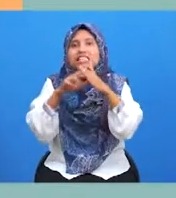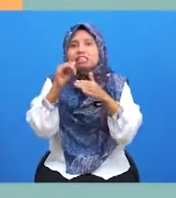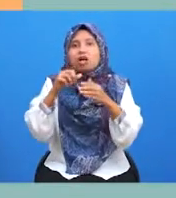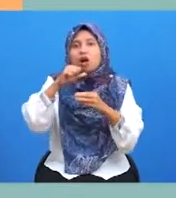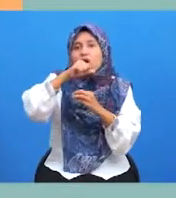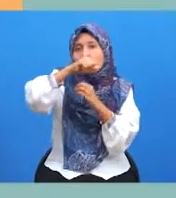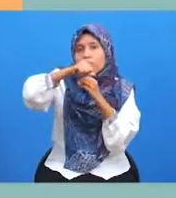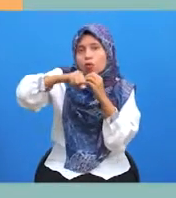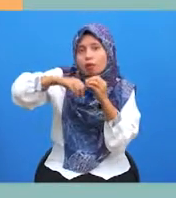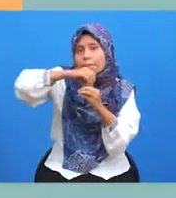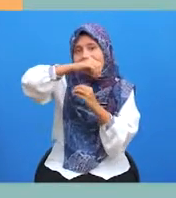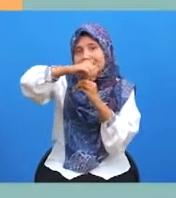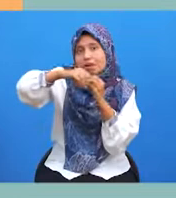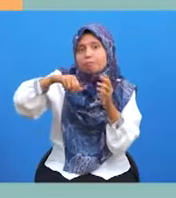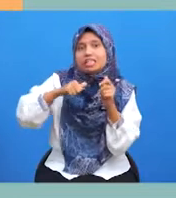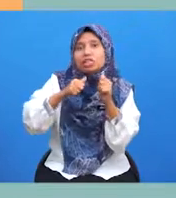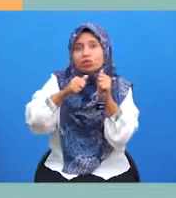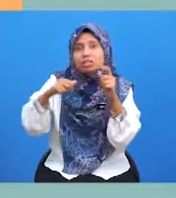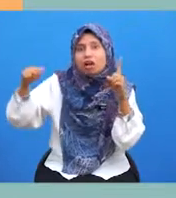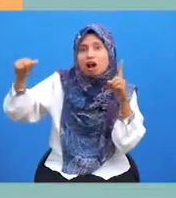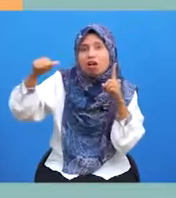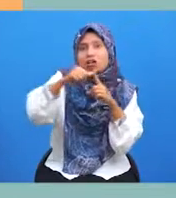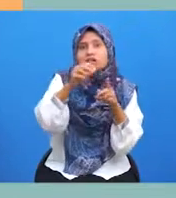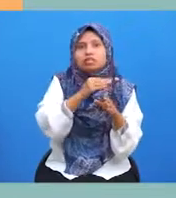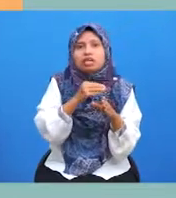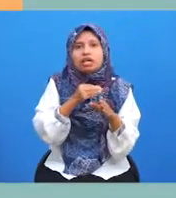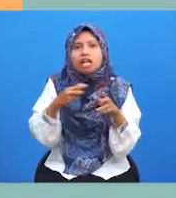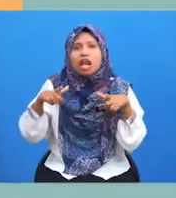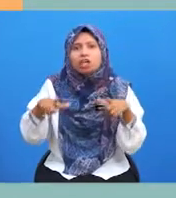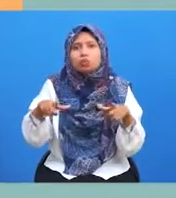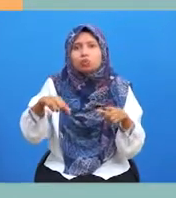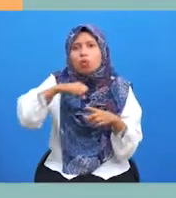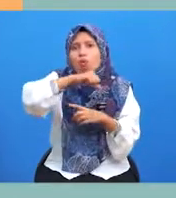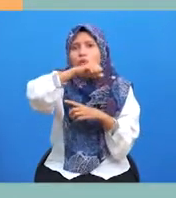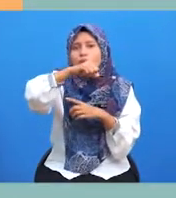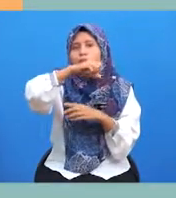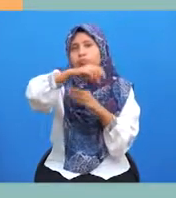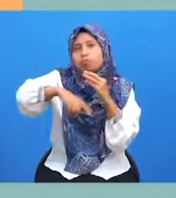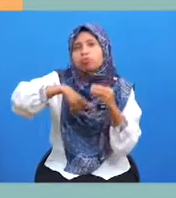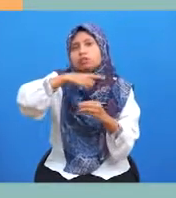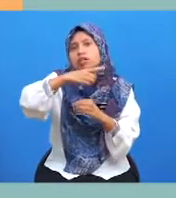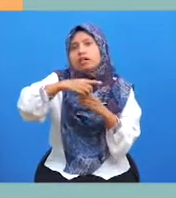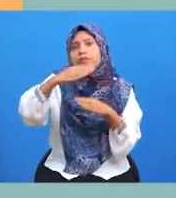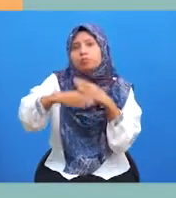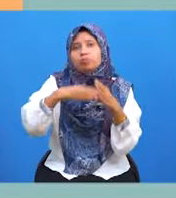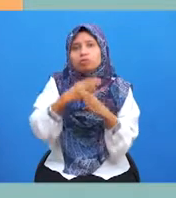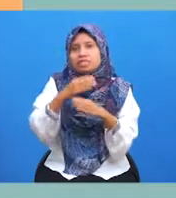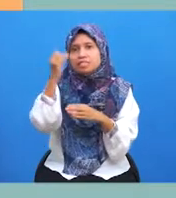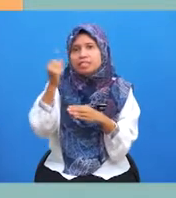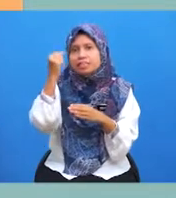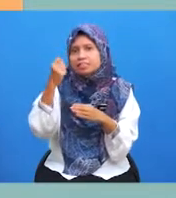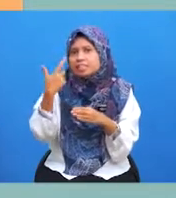mengorbit mengikut arah dan halaju putaran bumi sehingga